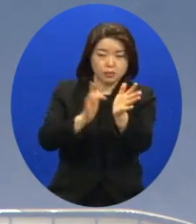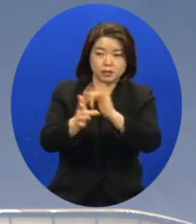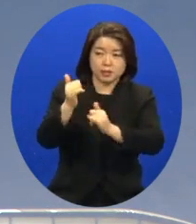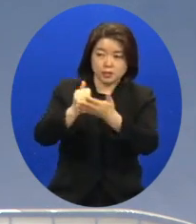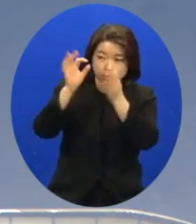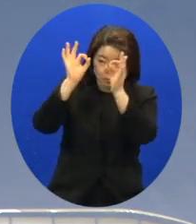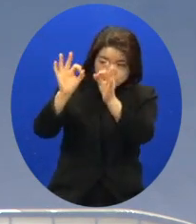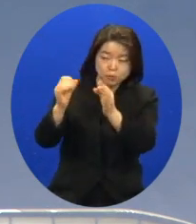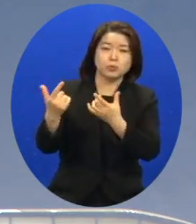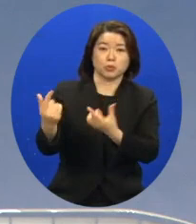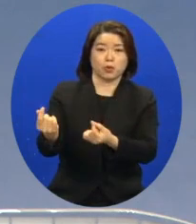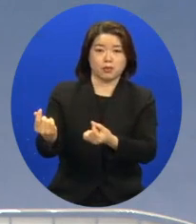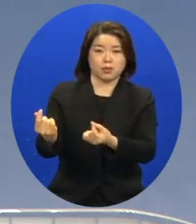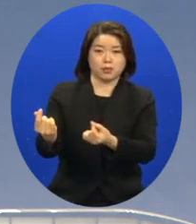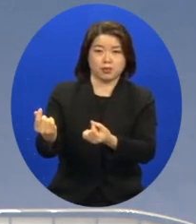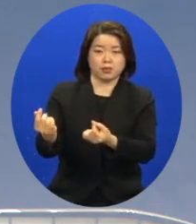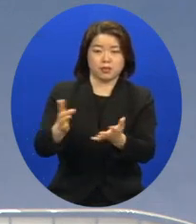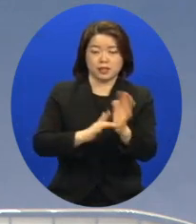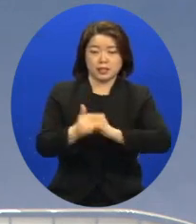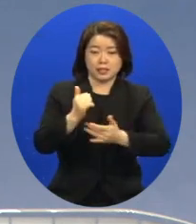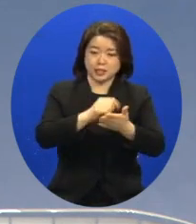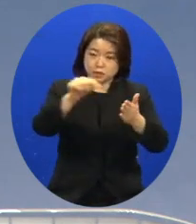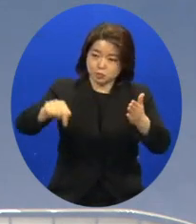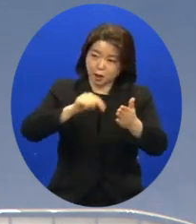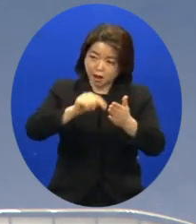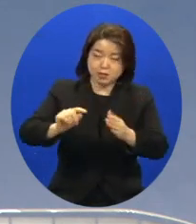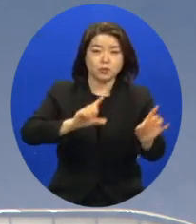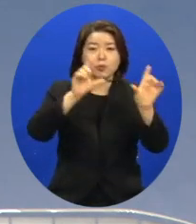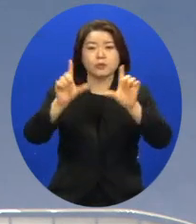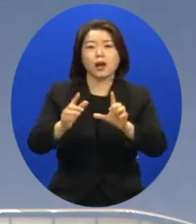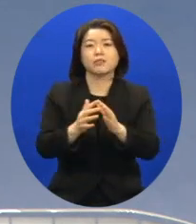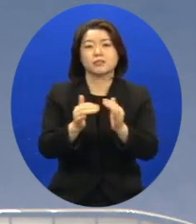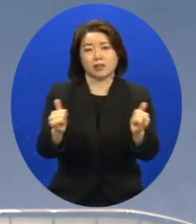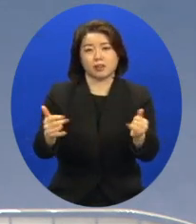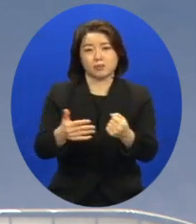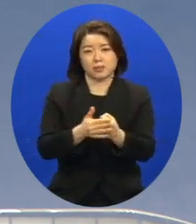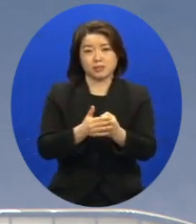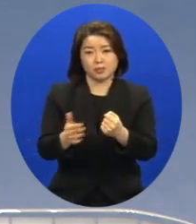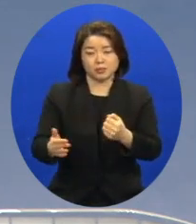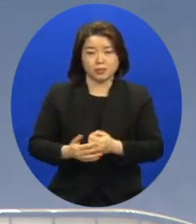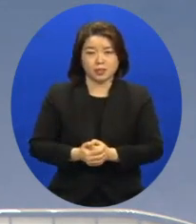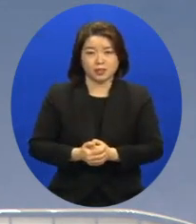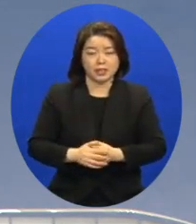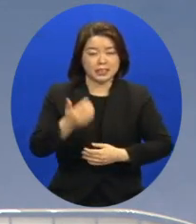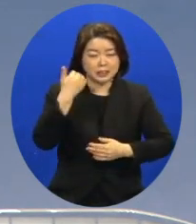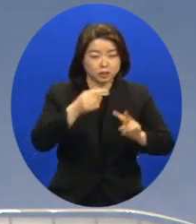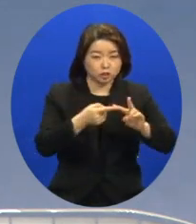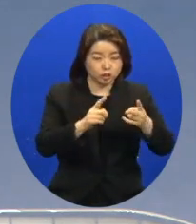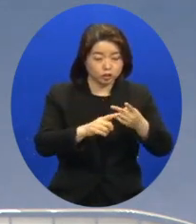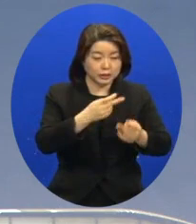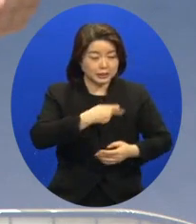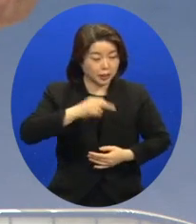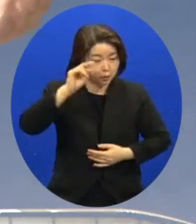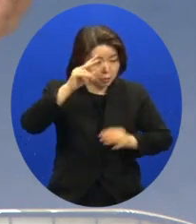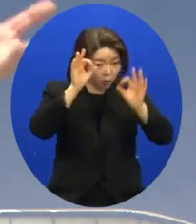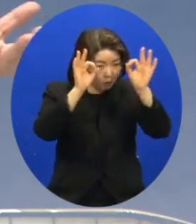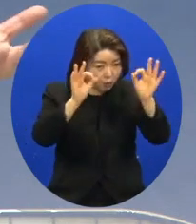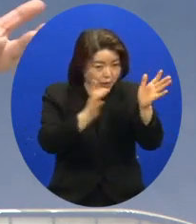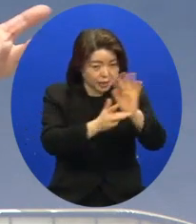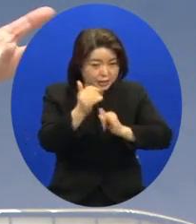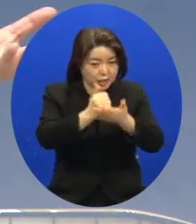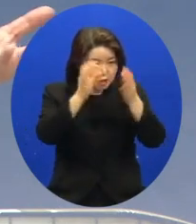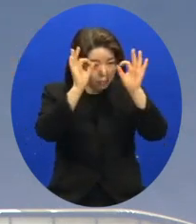보는 것 같았다는 거예요. 예수님 안에서 사는 사람이라는 거예요. 누구든지 사도 바울을 보면 예수님 보는